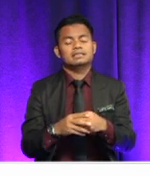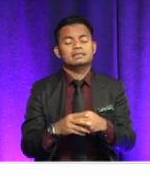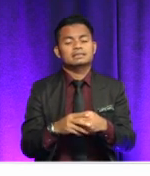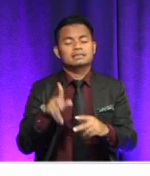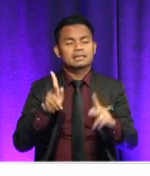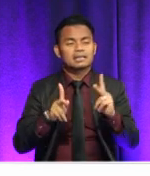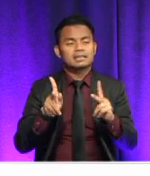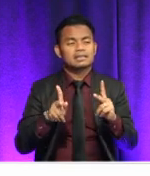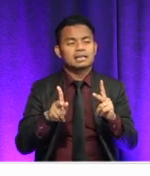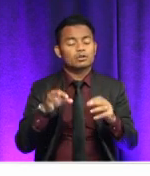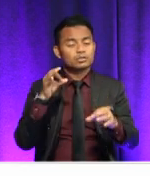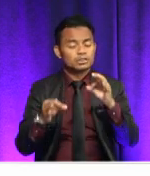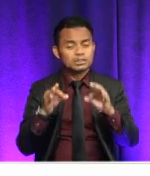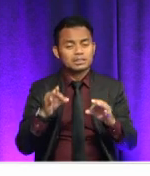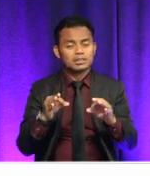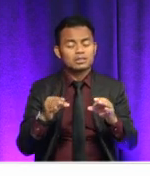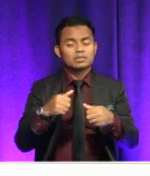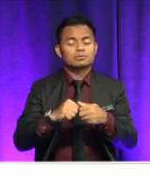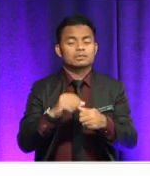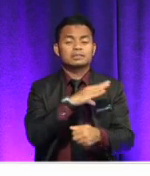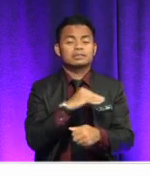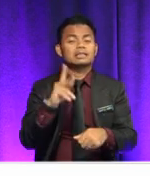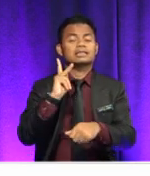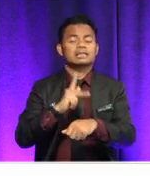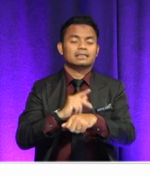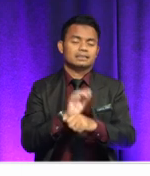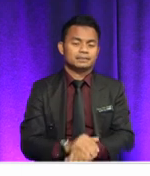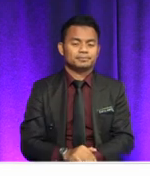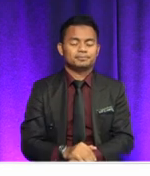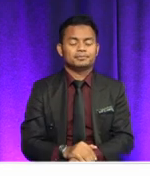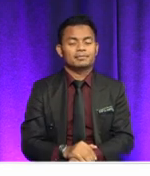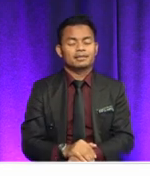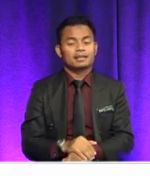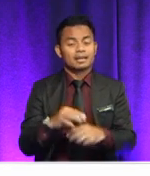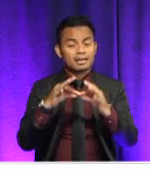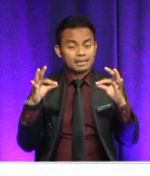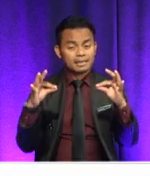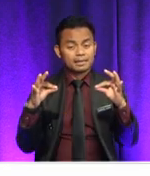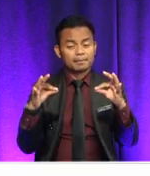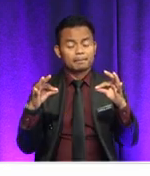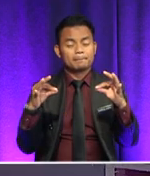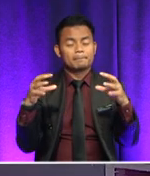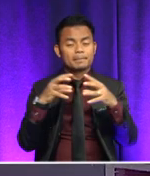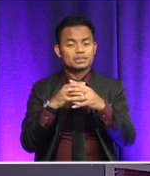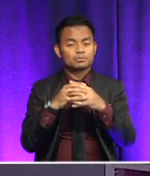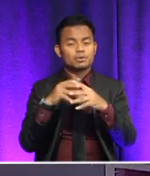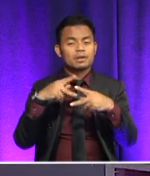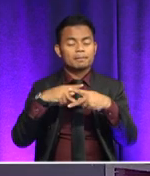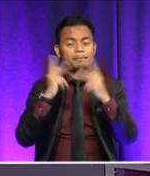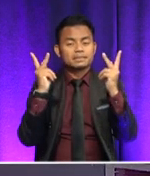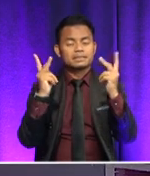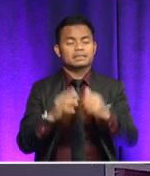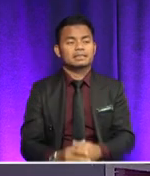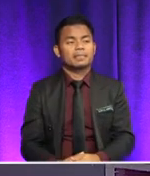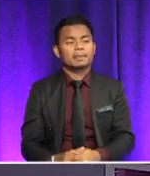walaupun semoga dan ketika ini dinamakan ayat majemuk pancongan Oke ingat anak-anak murid di rumah dan di